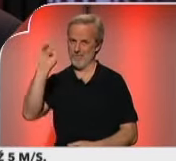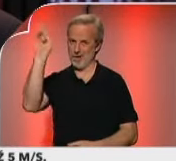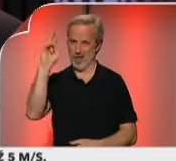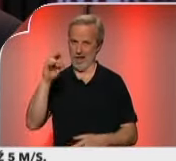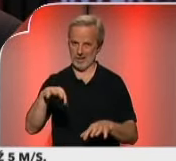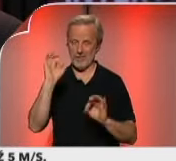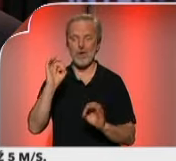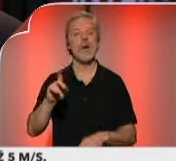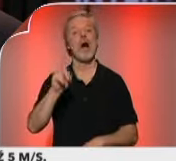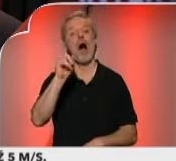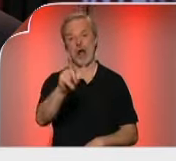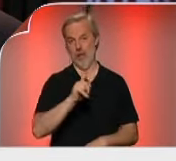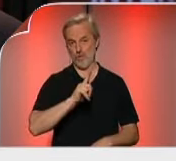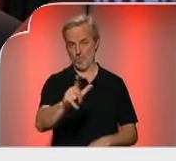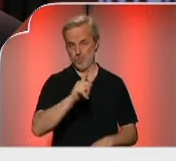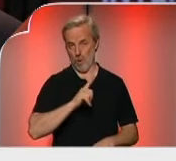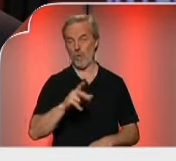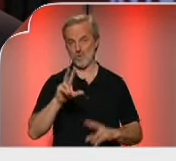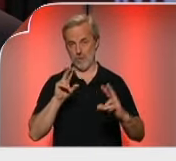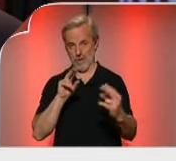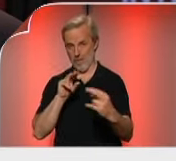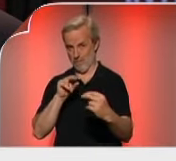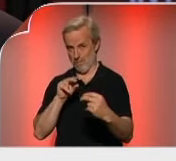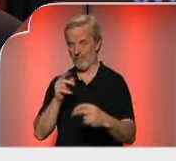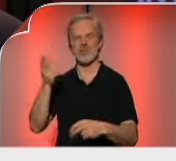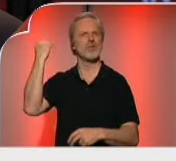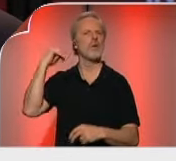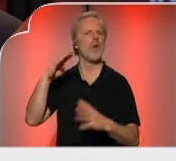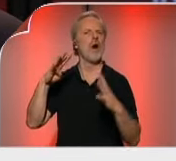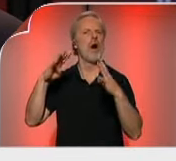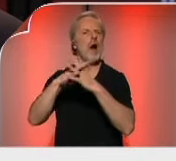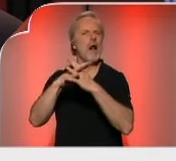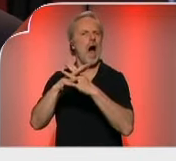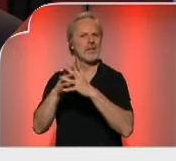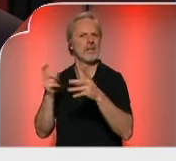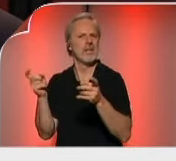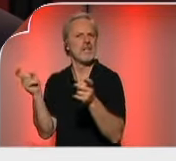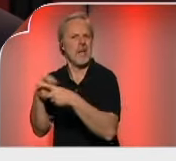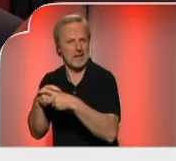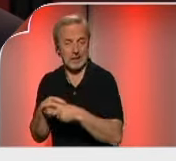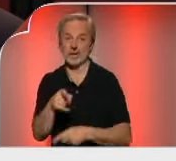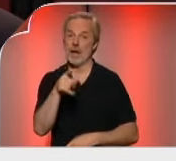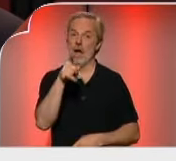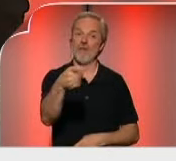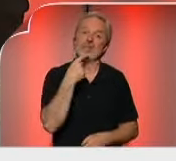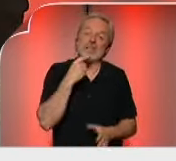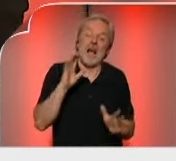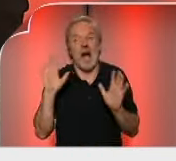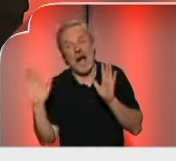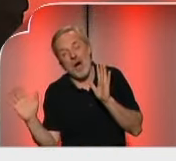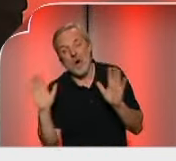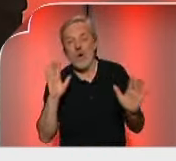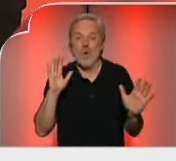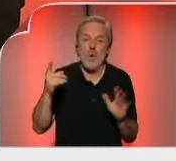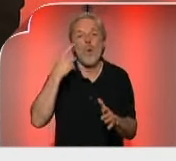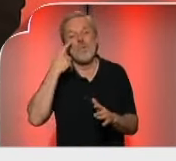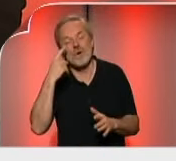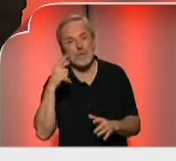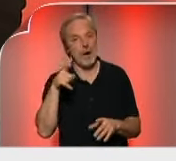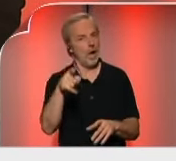mluvili v pořadu Události komentáře když kauza Davida rá byla úplně čerstvá Tak jste to nevylučoval Proč ta